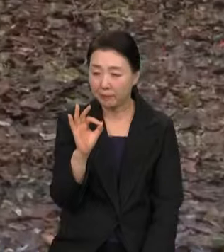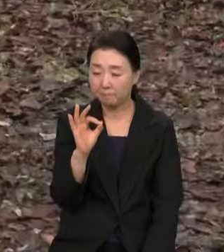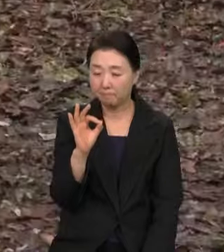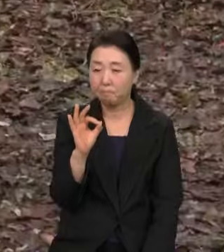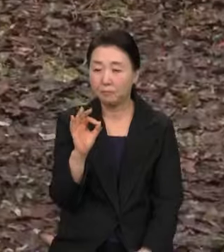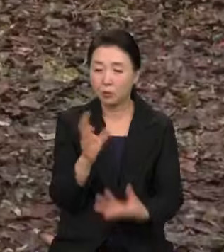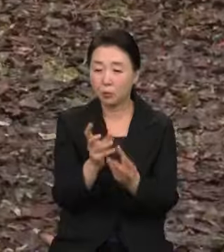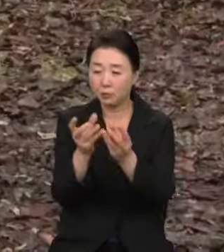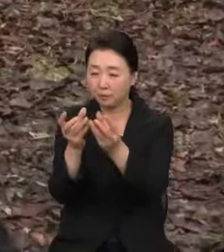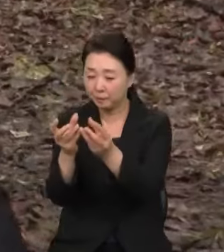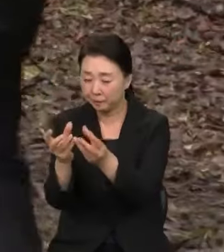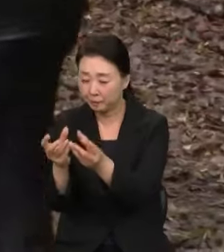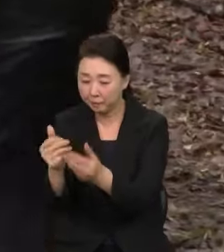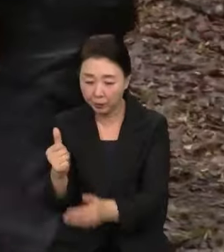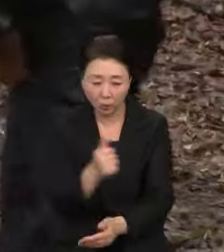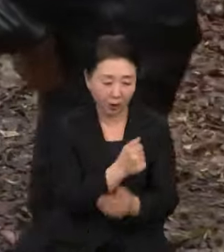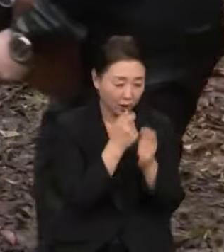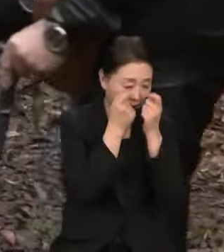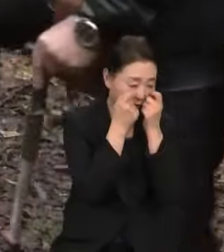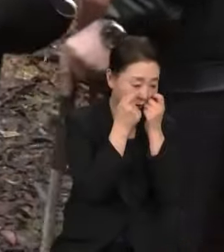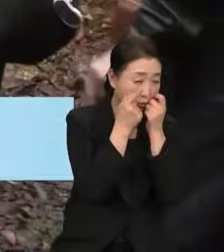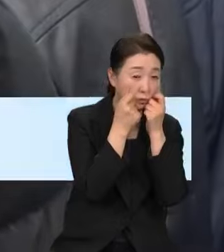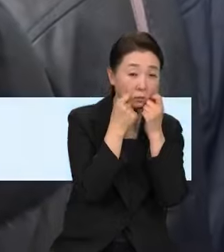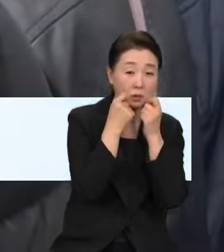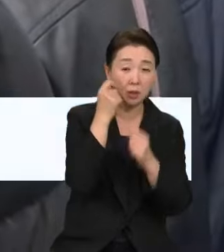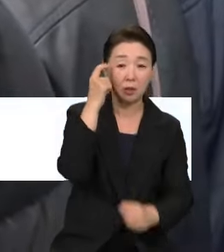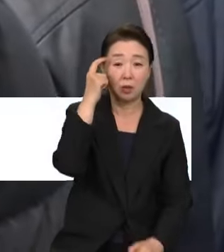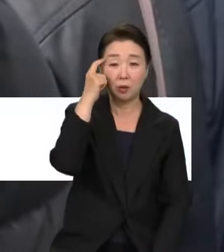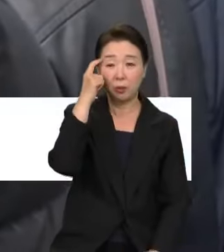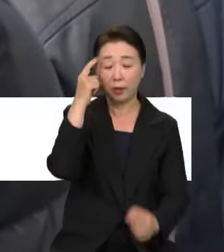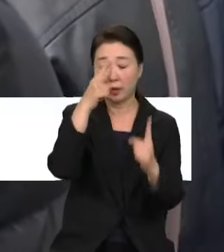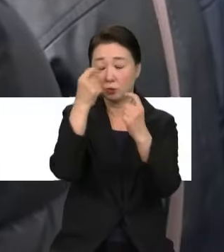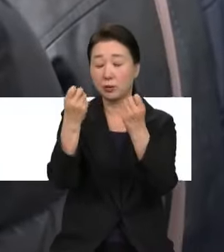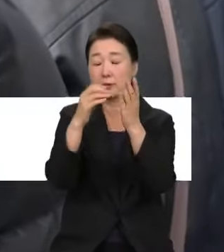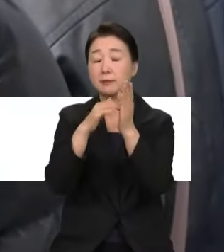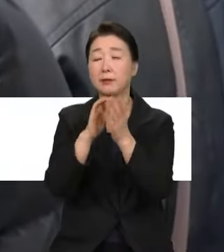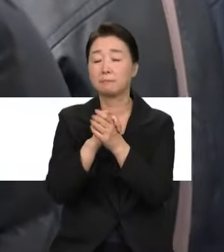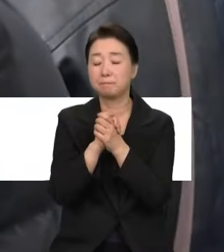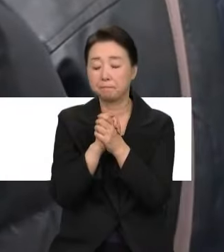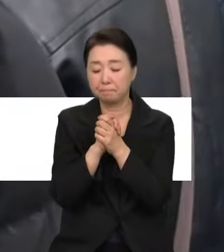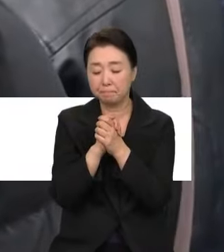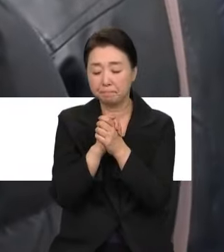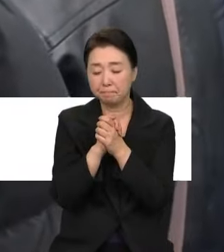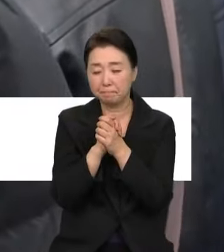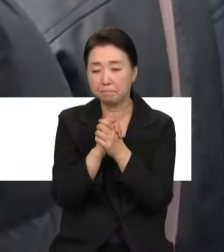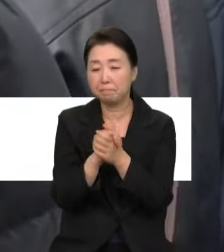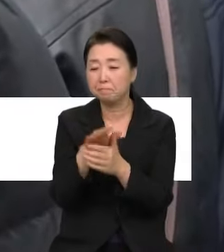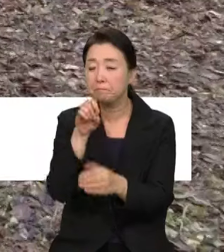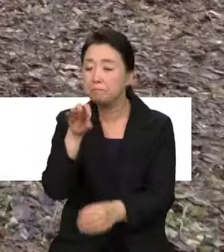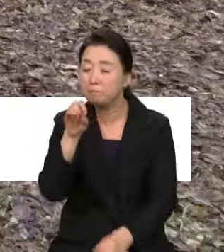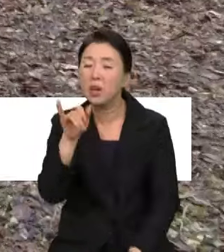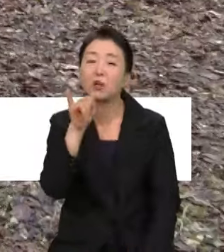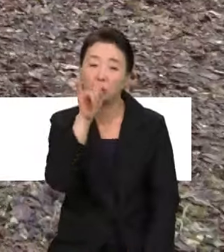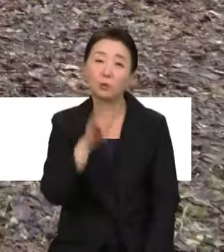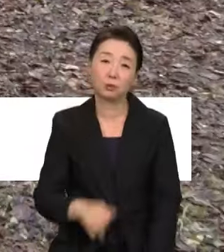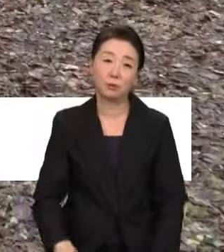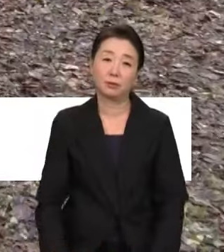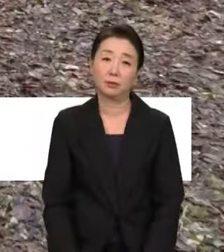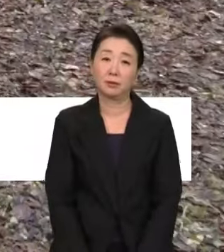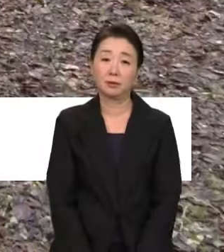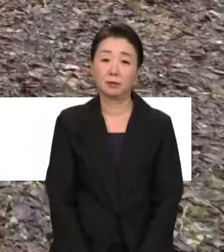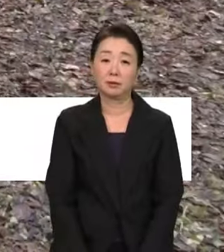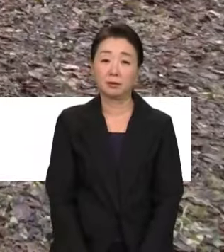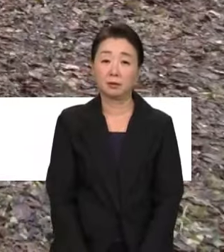눈물을 훔쳤습니다 추도식이 끝난 뒤엔 기도를 올리거나 망자를 향해 말을 건네는 모습도 볼 수 있었습니다